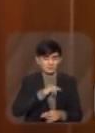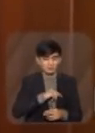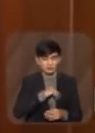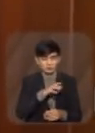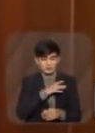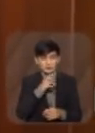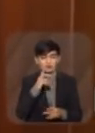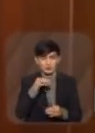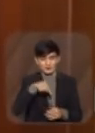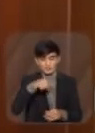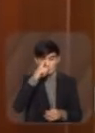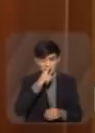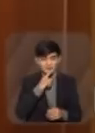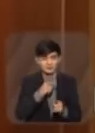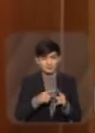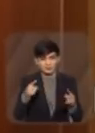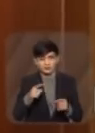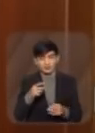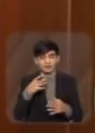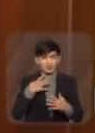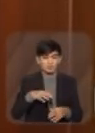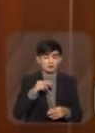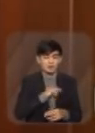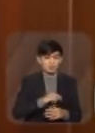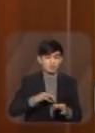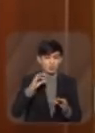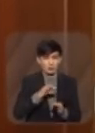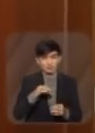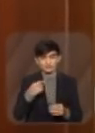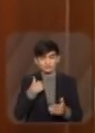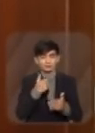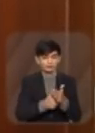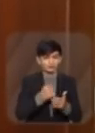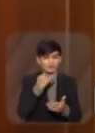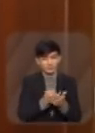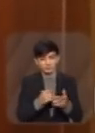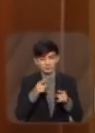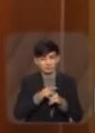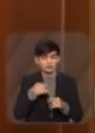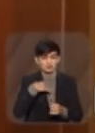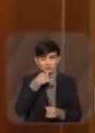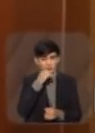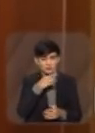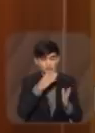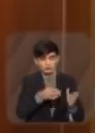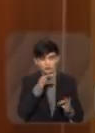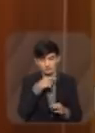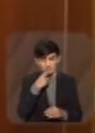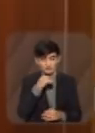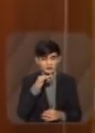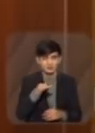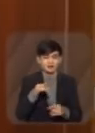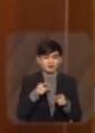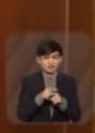жұмысты былай жасамады, олай жасамады деп мен жеке өз басым баға бере алмаймын. Жалпы саяси лауазымды тұлғаға баға беру үшін